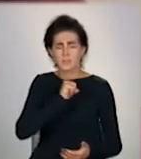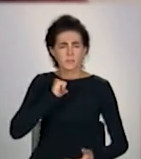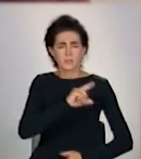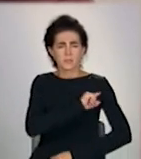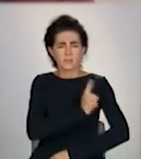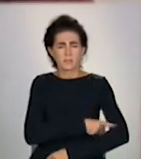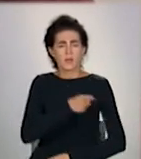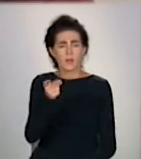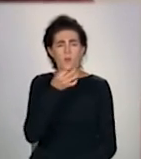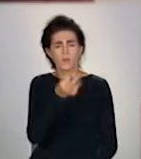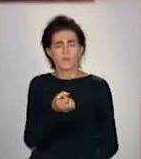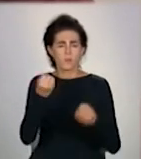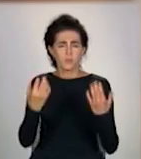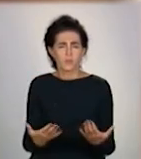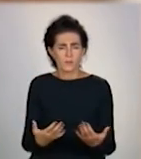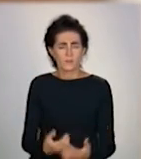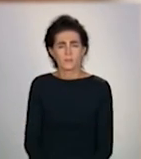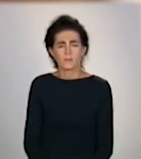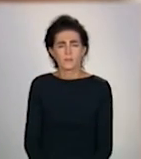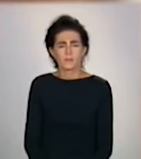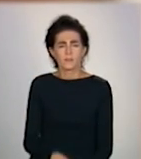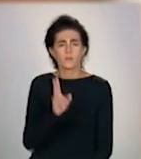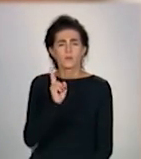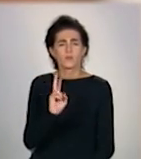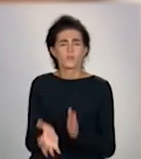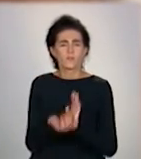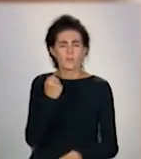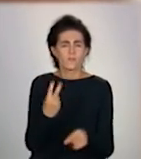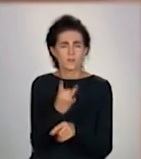скелелази, Даниїл відповідає просто. Хто виграв чемпіонат світу дважды?